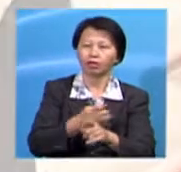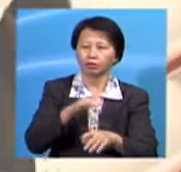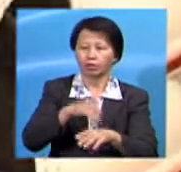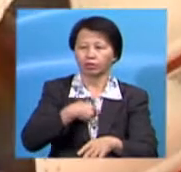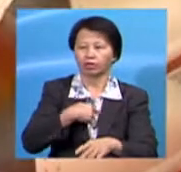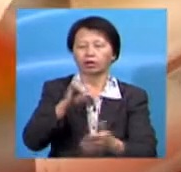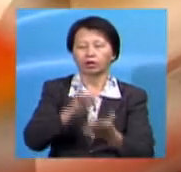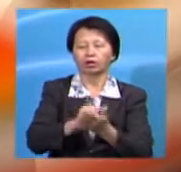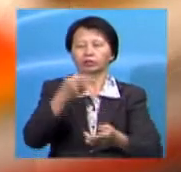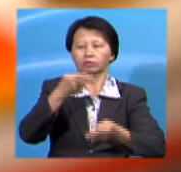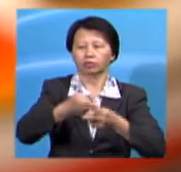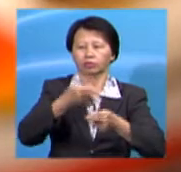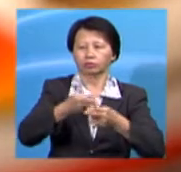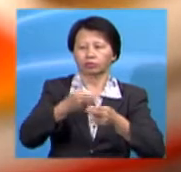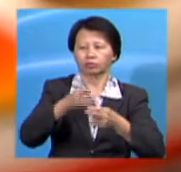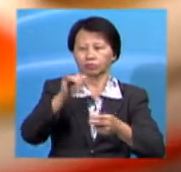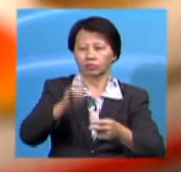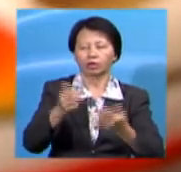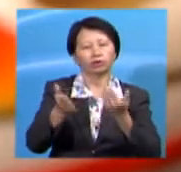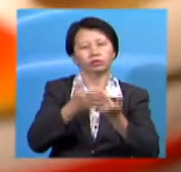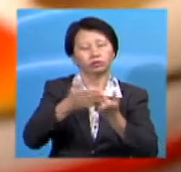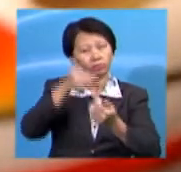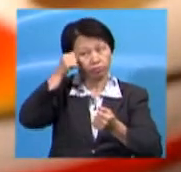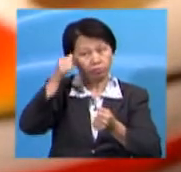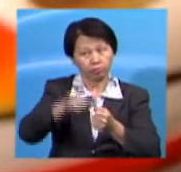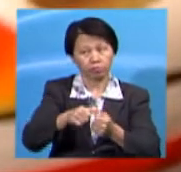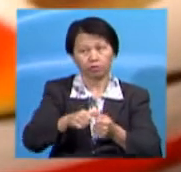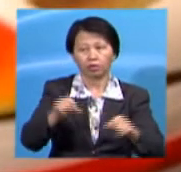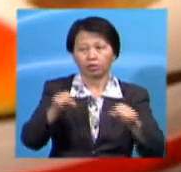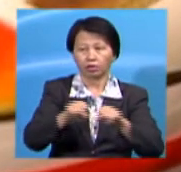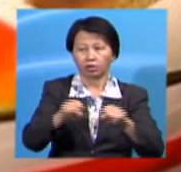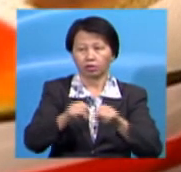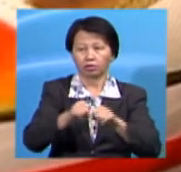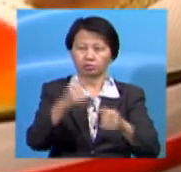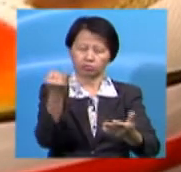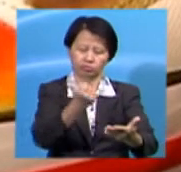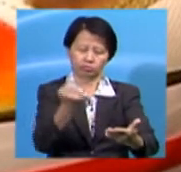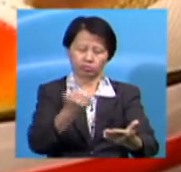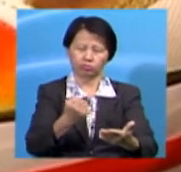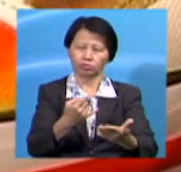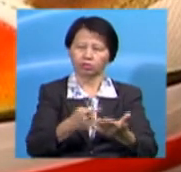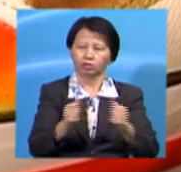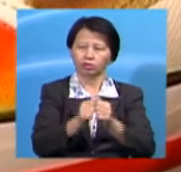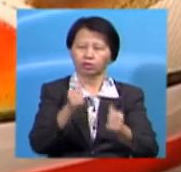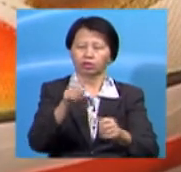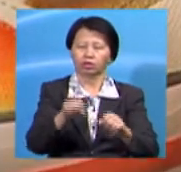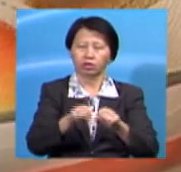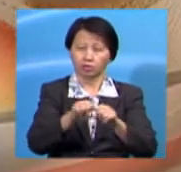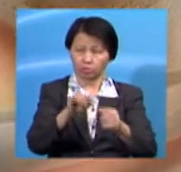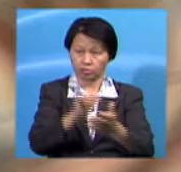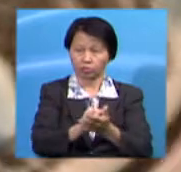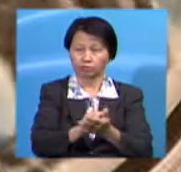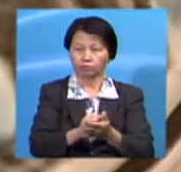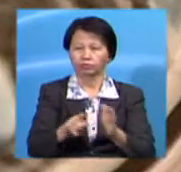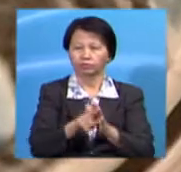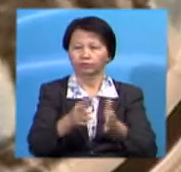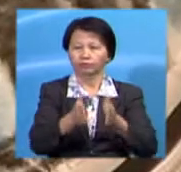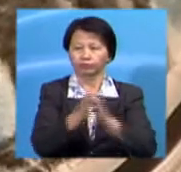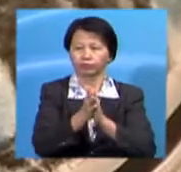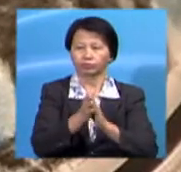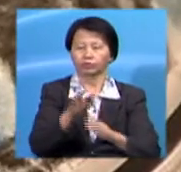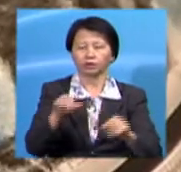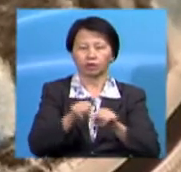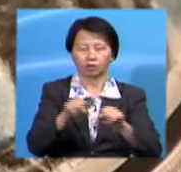tu satu nama yang senang diingat. Dia kasut tu dia conteng ke ataupun dia buat apa dengan kasut tu kan? Permintaan untuk kasut